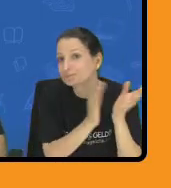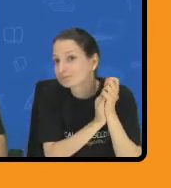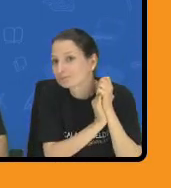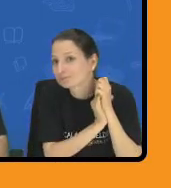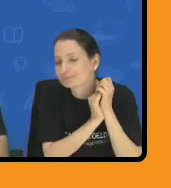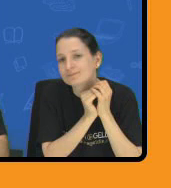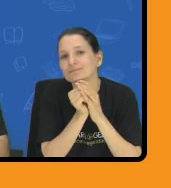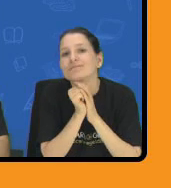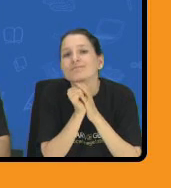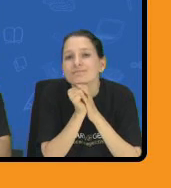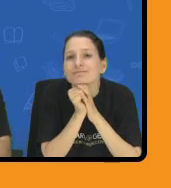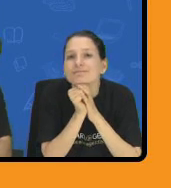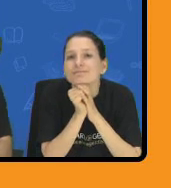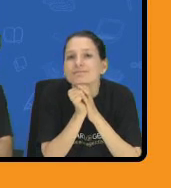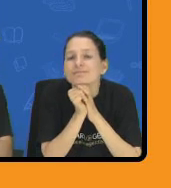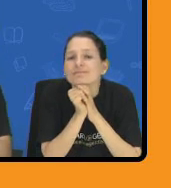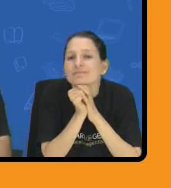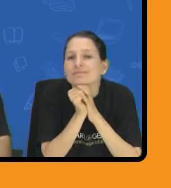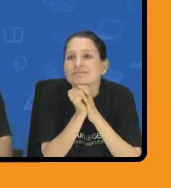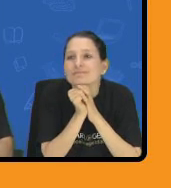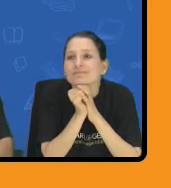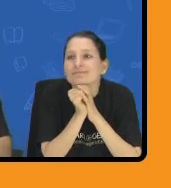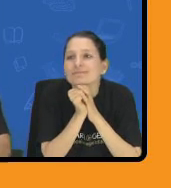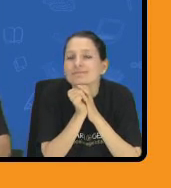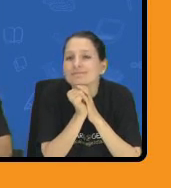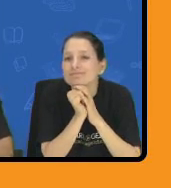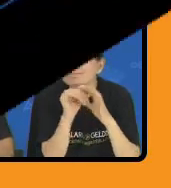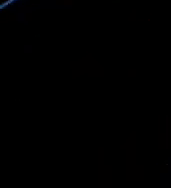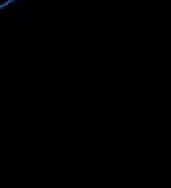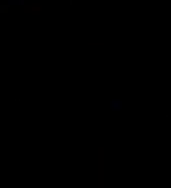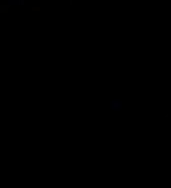Diyoruz, burada bitiriyoruz. Sizler hemen kanala abone oluyorsunuz. Bir sonraki videomuzda görüşmek üzere.